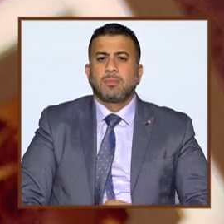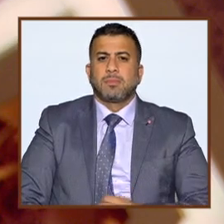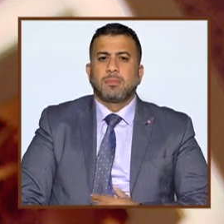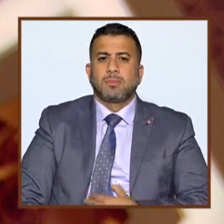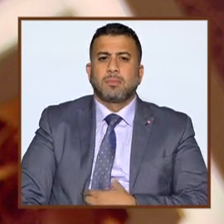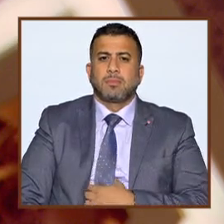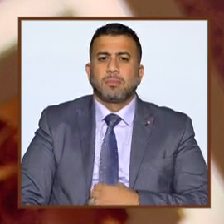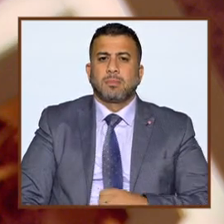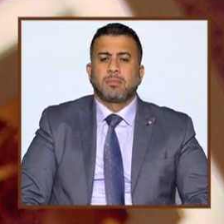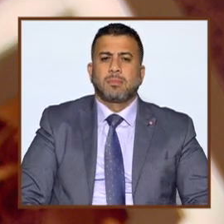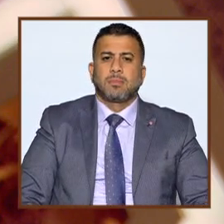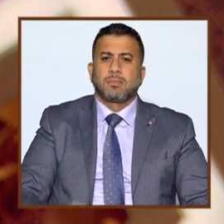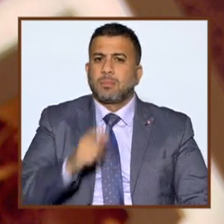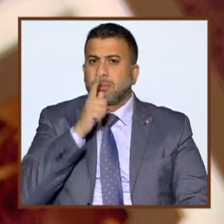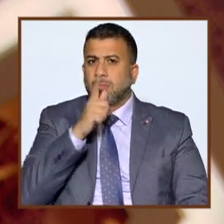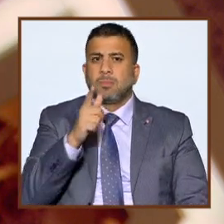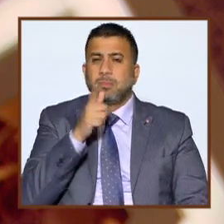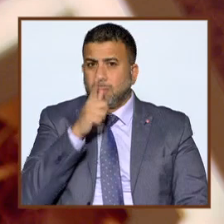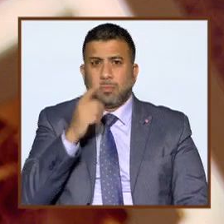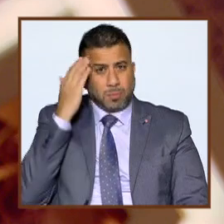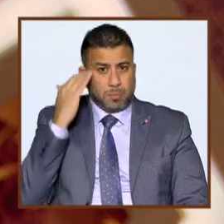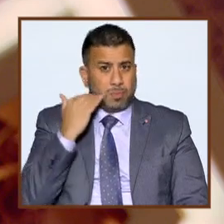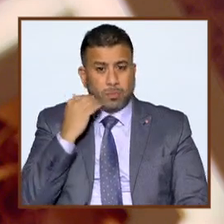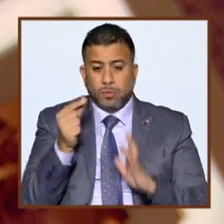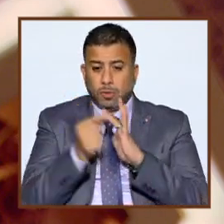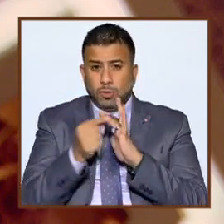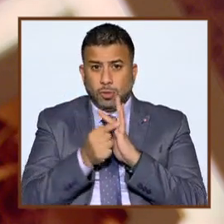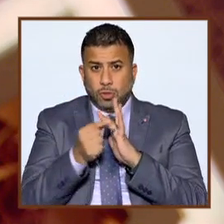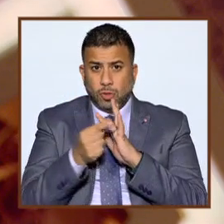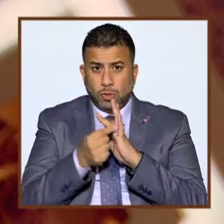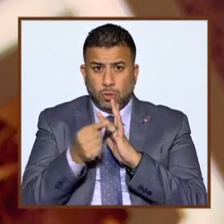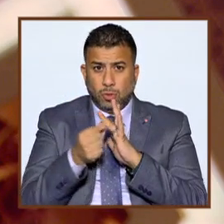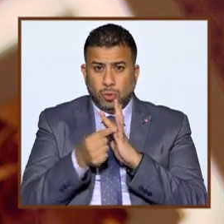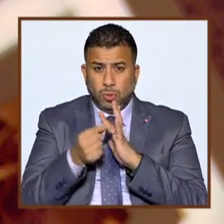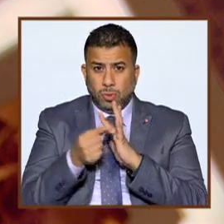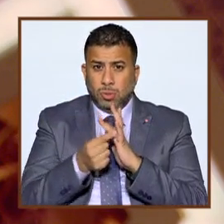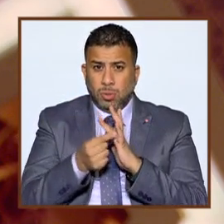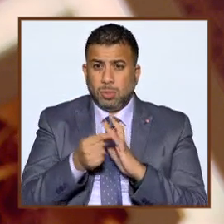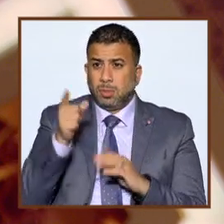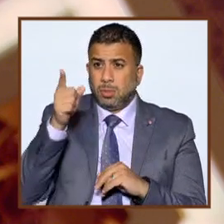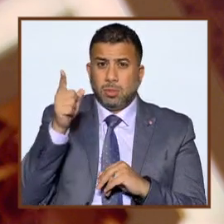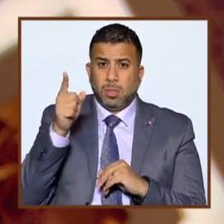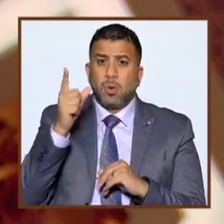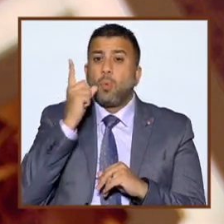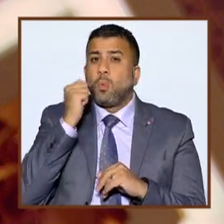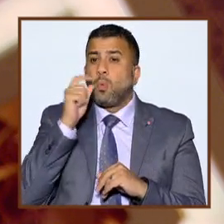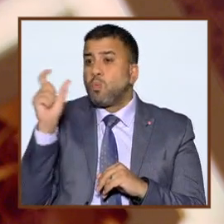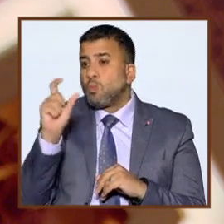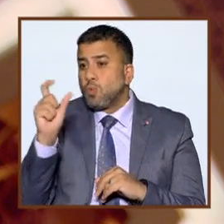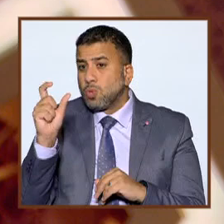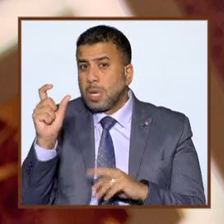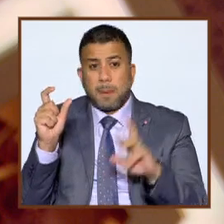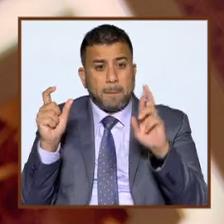على هذا الزواج. تعرفين القاعدة الشرعية عندنا جواز زواج المسلم من الكتابية، والمقصود بأهل الكتاب اللي هم